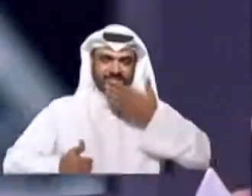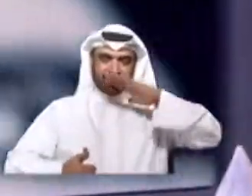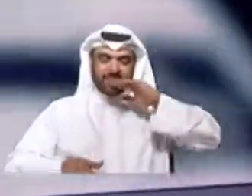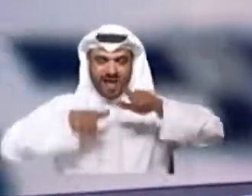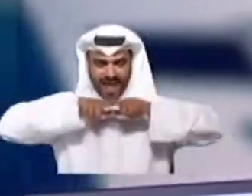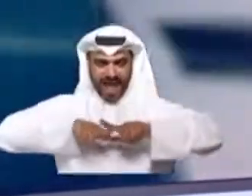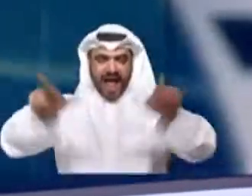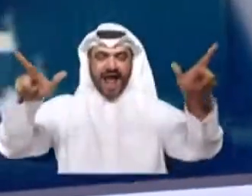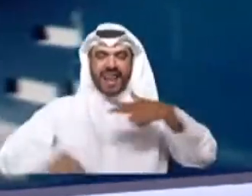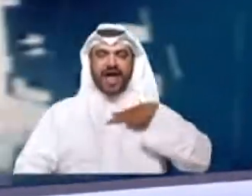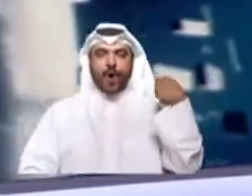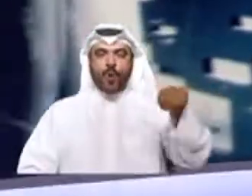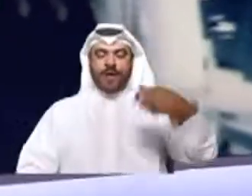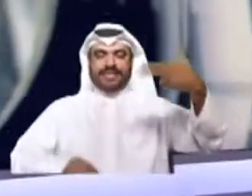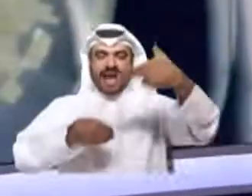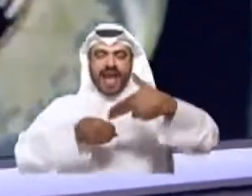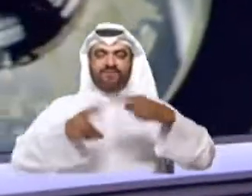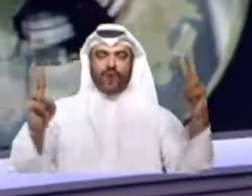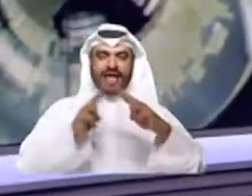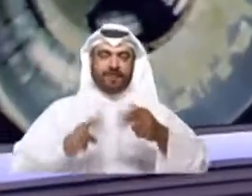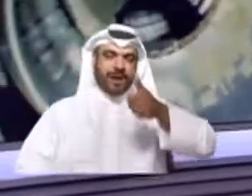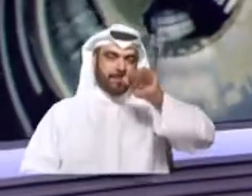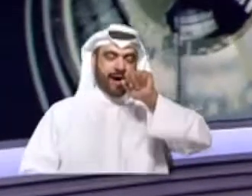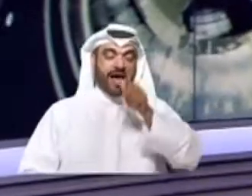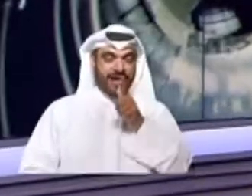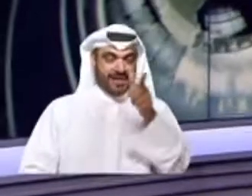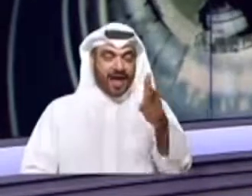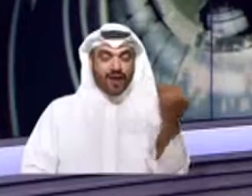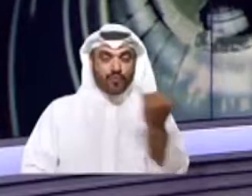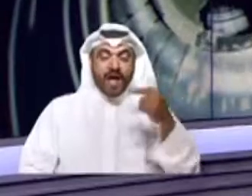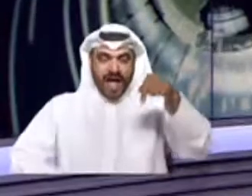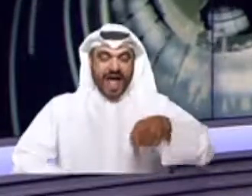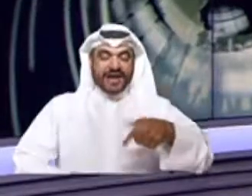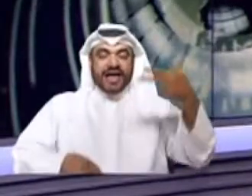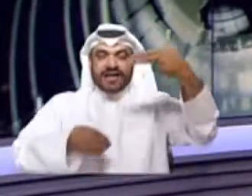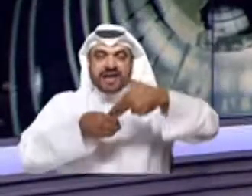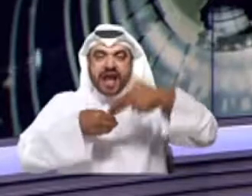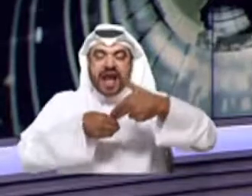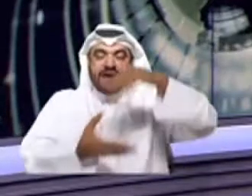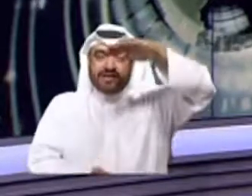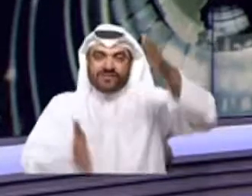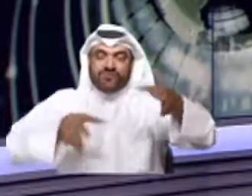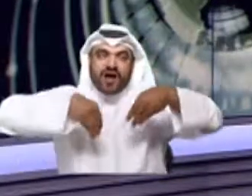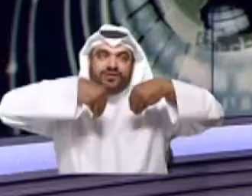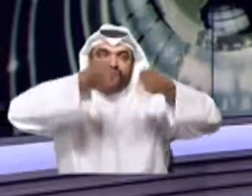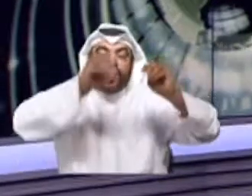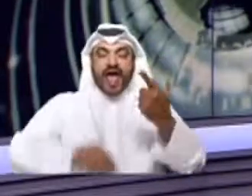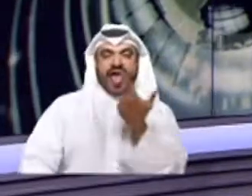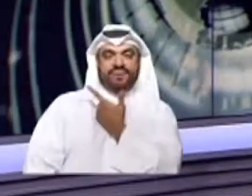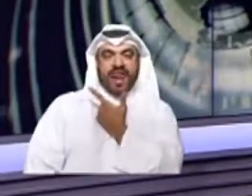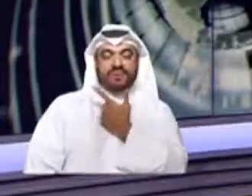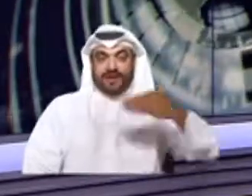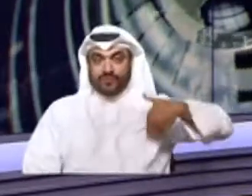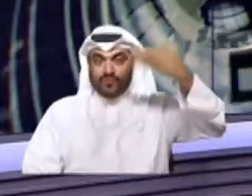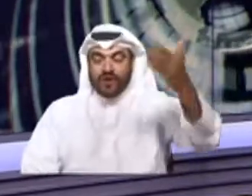أعلن وزير النفط وزير الكهرباء والماء عصام المرزوق أن مؤسسة البترول الكويتية تستعد يوم الثلاثاء